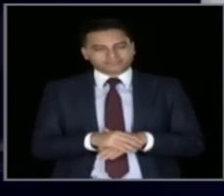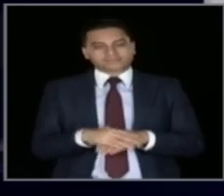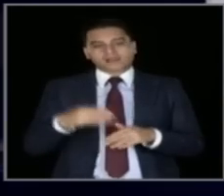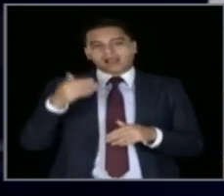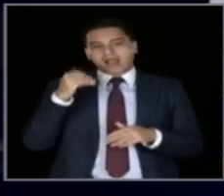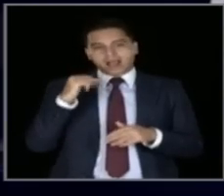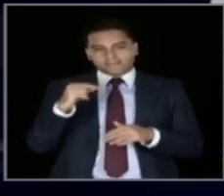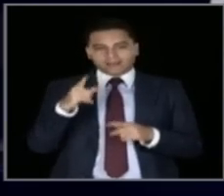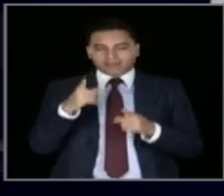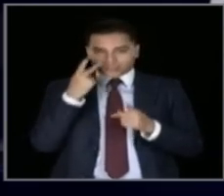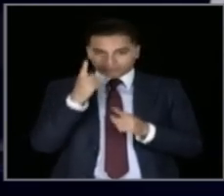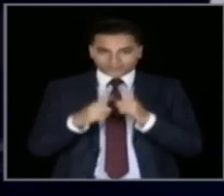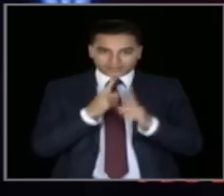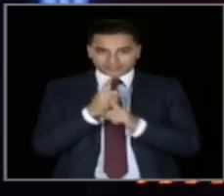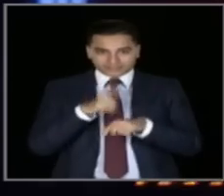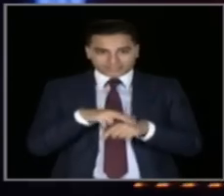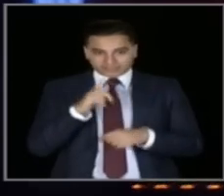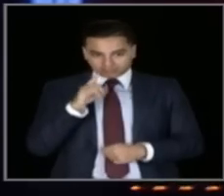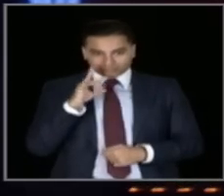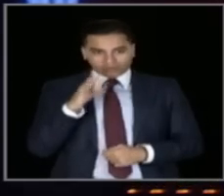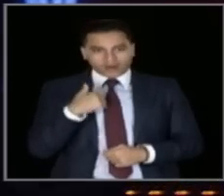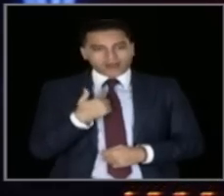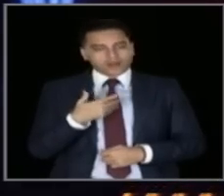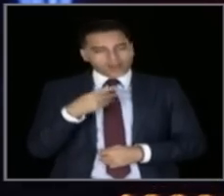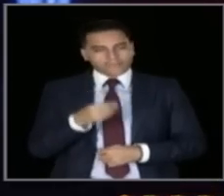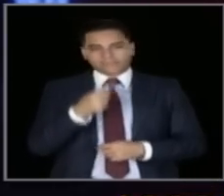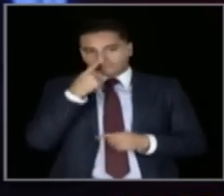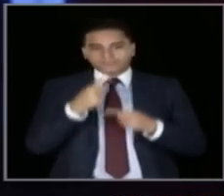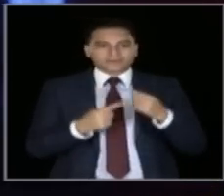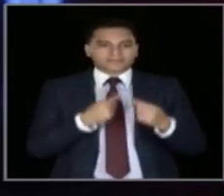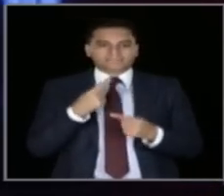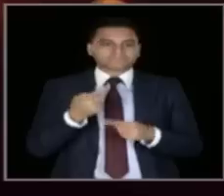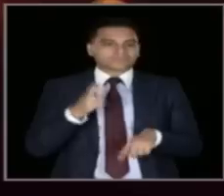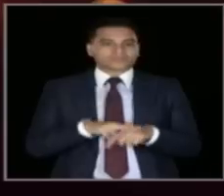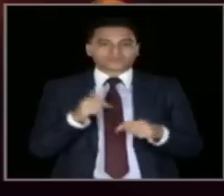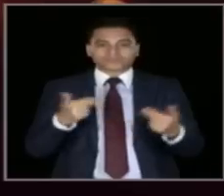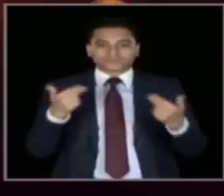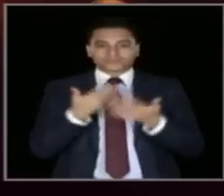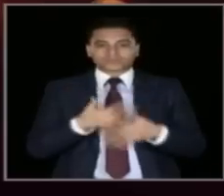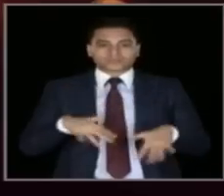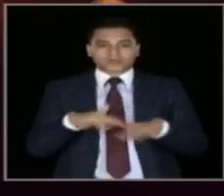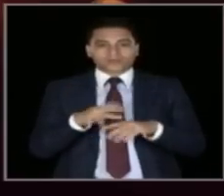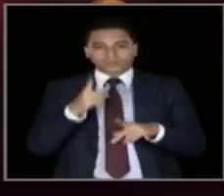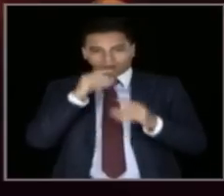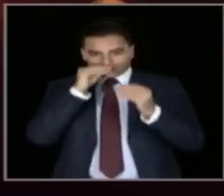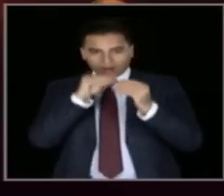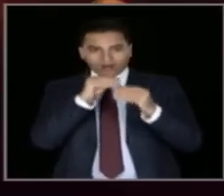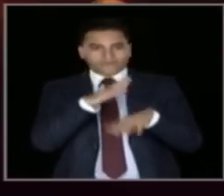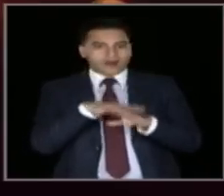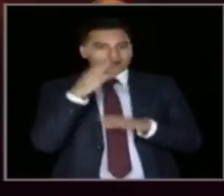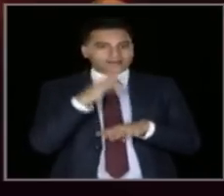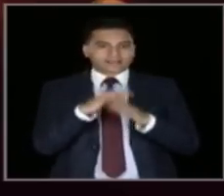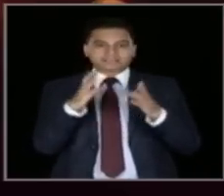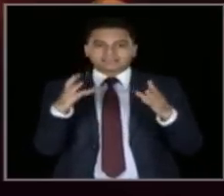عبد الحكم، هنشوفك تاني ان شاء الله. انا حابب اكمل، وحاجه جميله، واجواء الاستوديو دوت، واتعرف على زملاء جداد